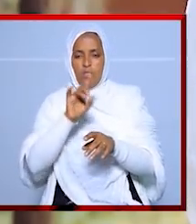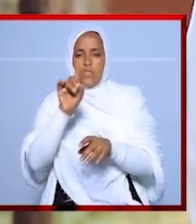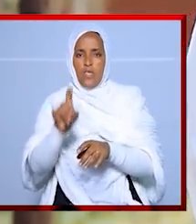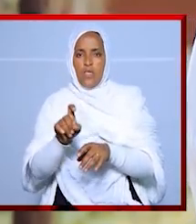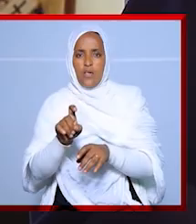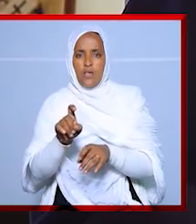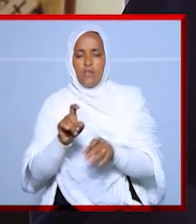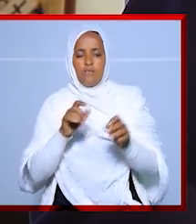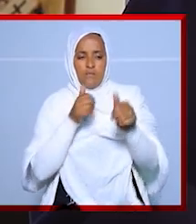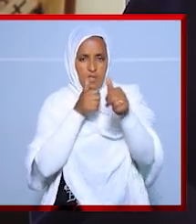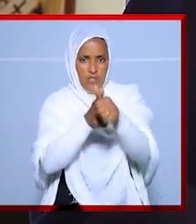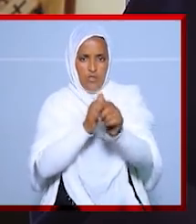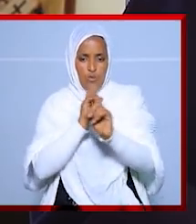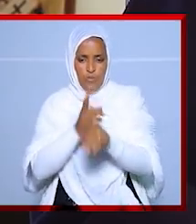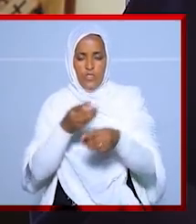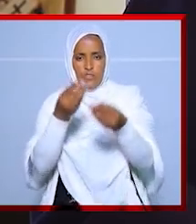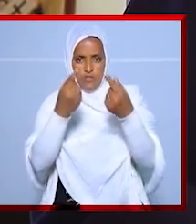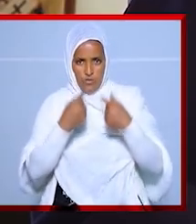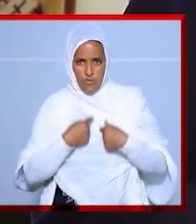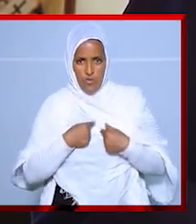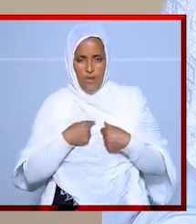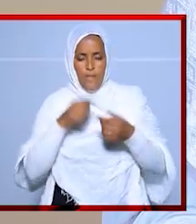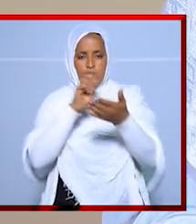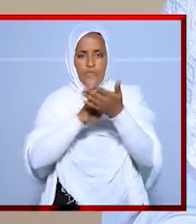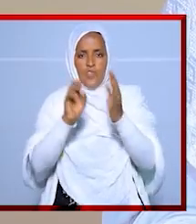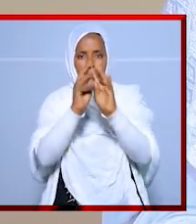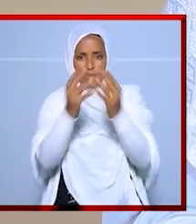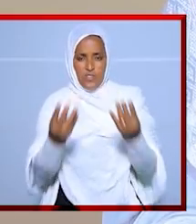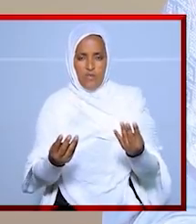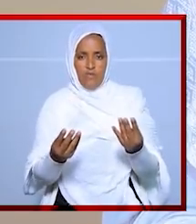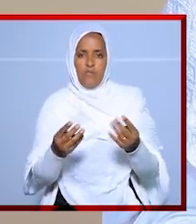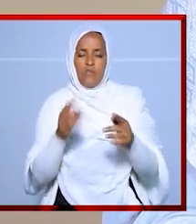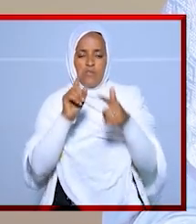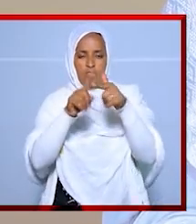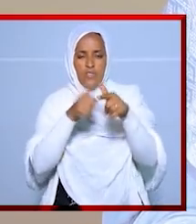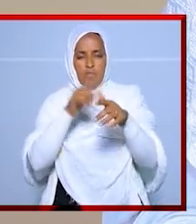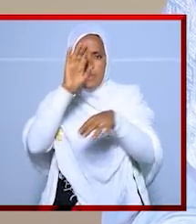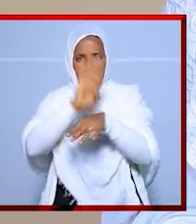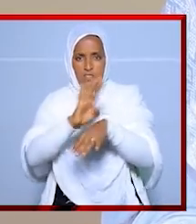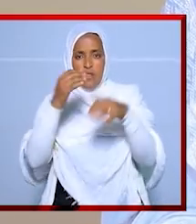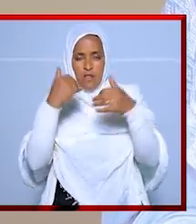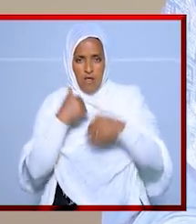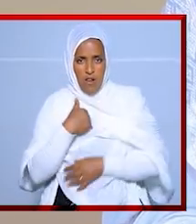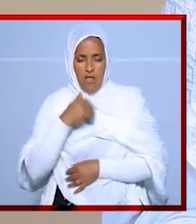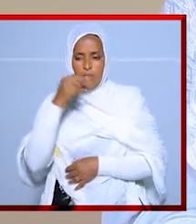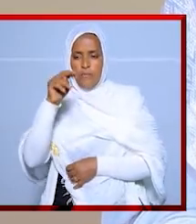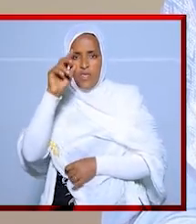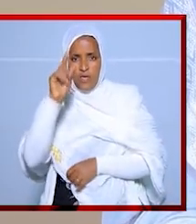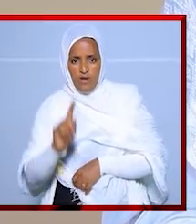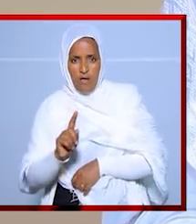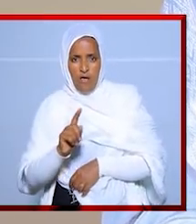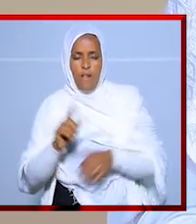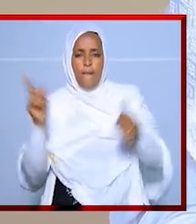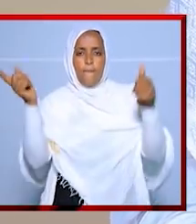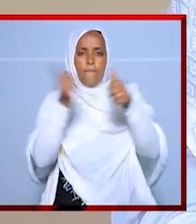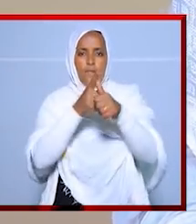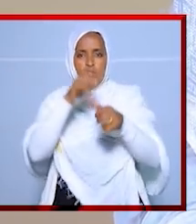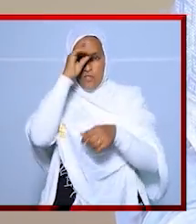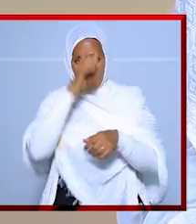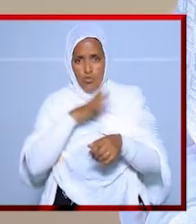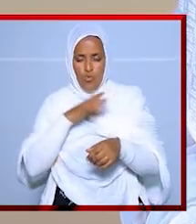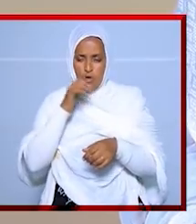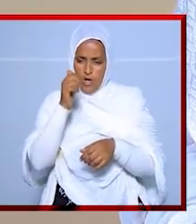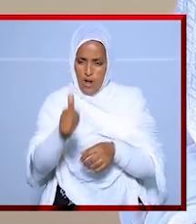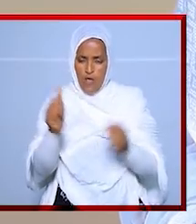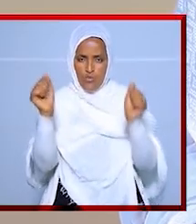ሊቃውንትን ጠይቀን ተከታዩን ምላሽ ሰጥተውናል። በቅዱሳት መጻሕፍት እንግዲህ ቤተክርስቲያን ያላት ሚና